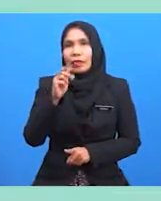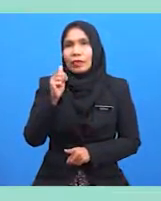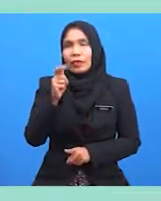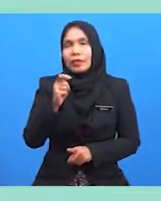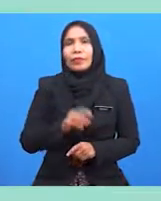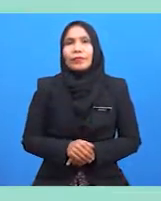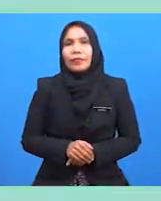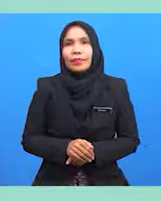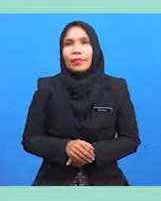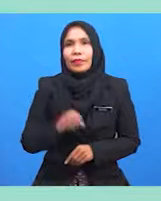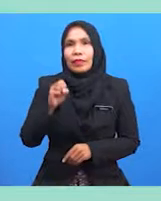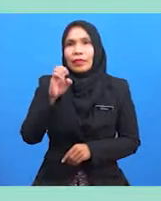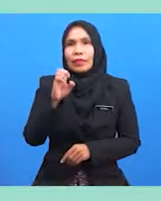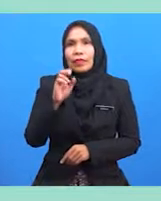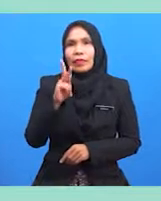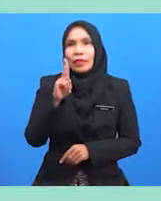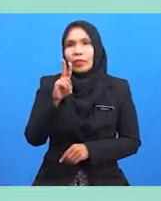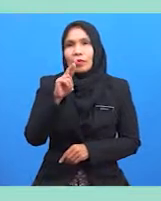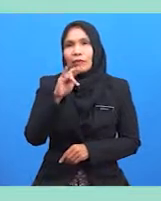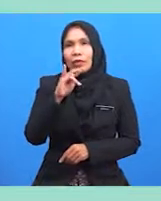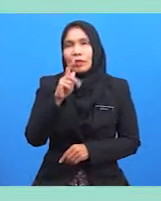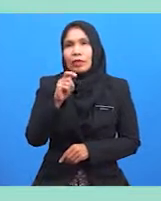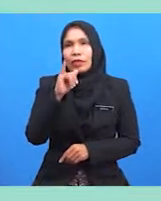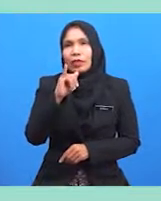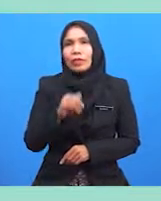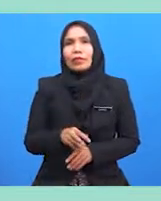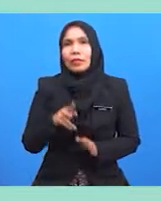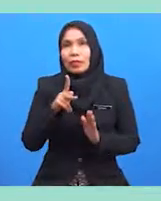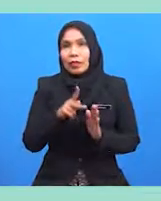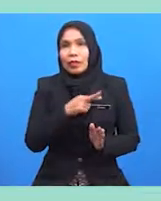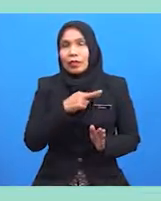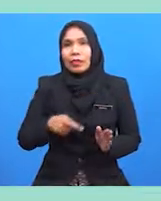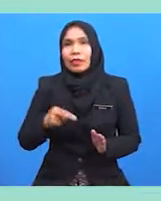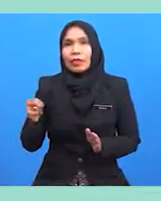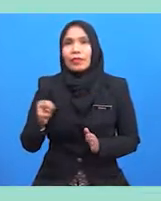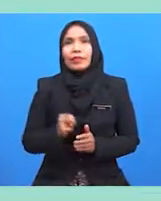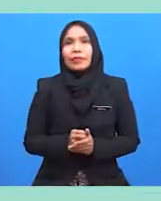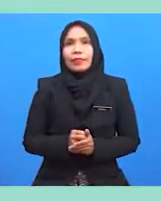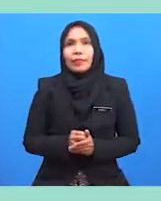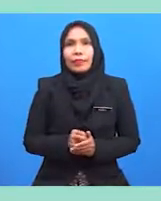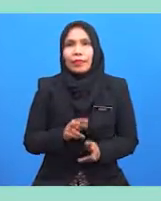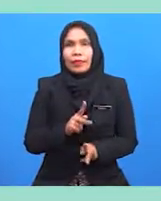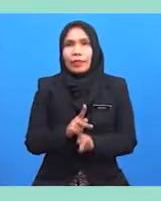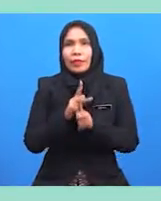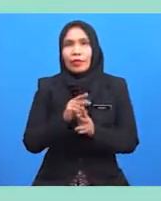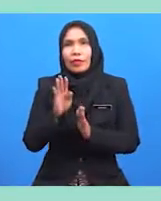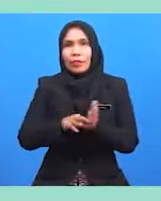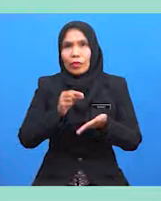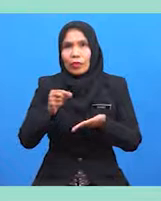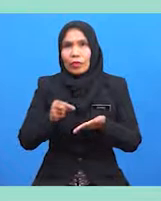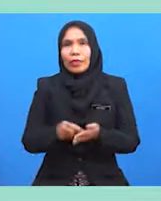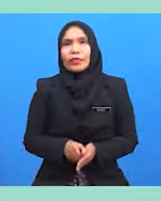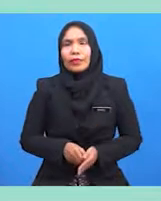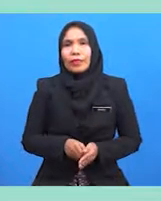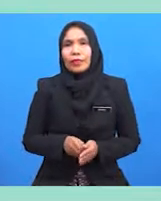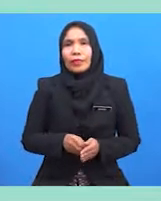atau surat jaminan kerajaan pula adalah pinjaman bertulis antara kerajaan dan